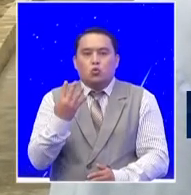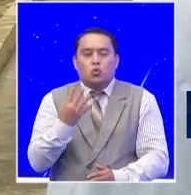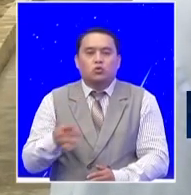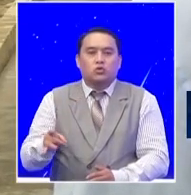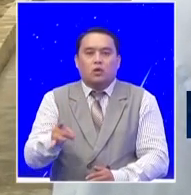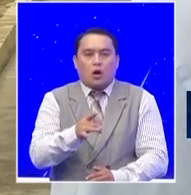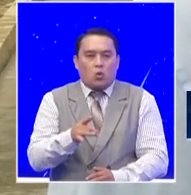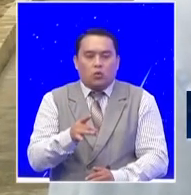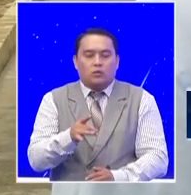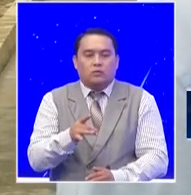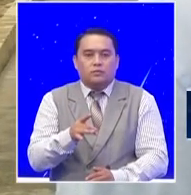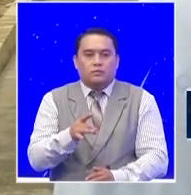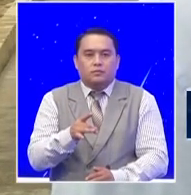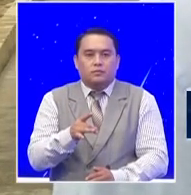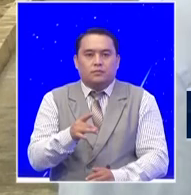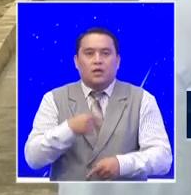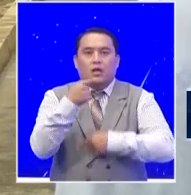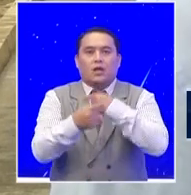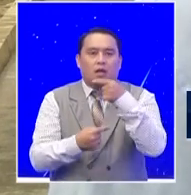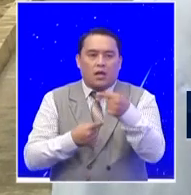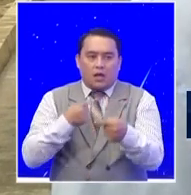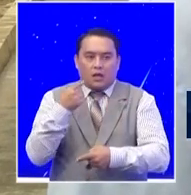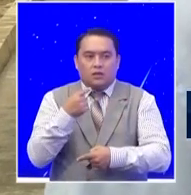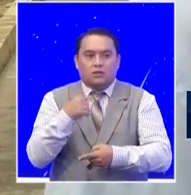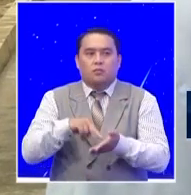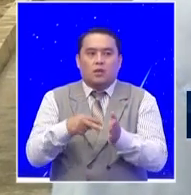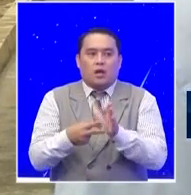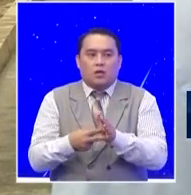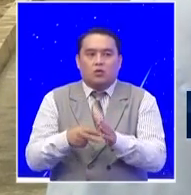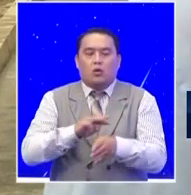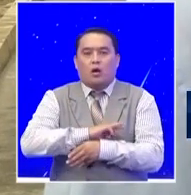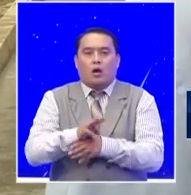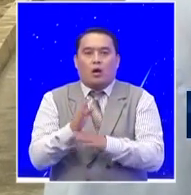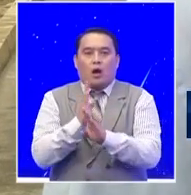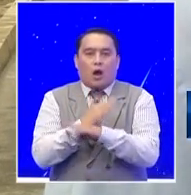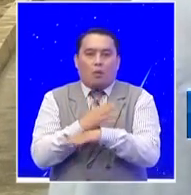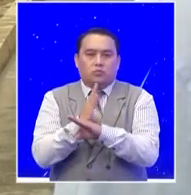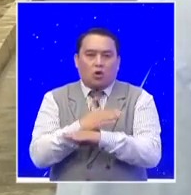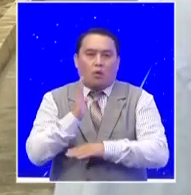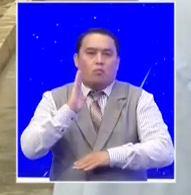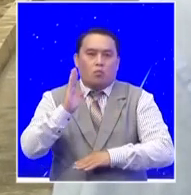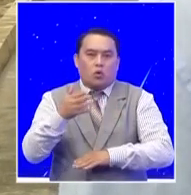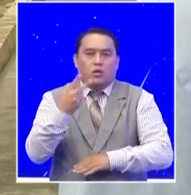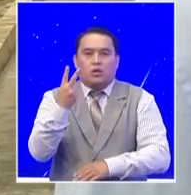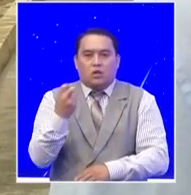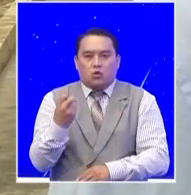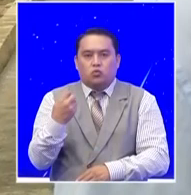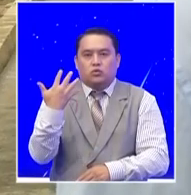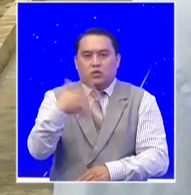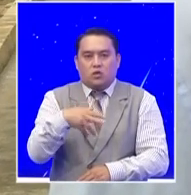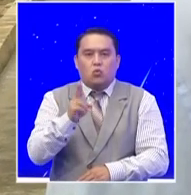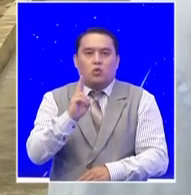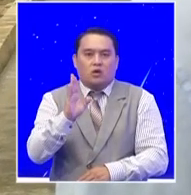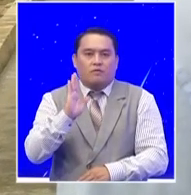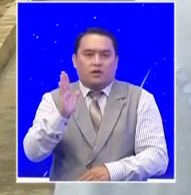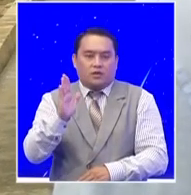да келесі нысаналарды бастасақ деген ниетіміз бар. Жалпы осы Қапшағайға болашақта бір 250 пәтерлі